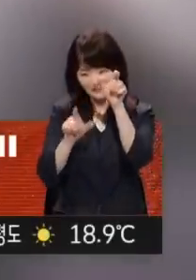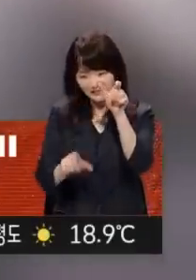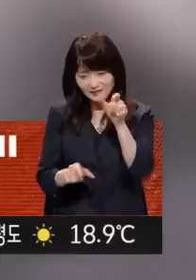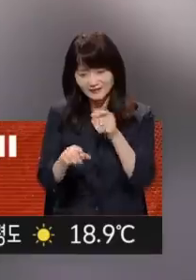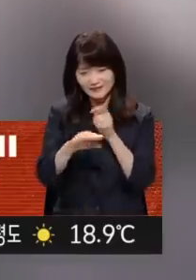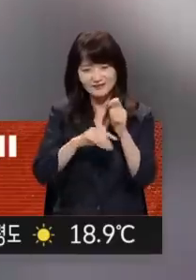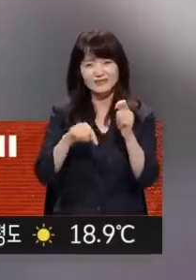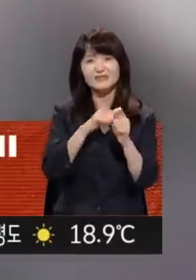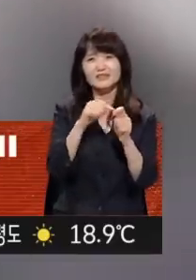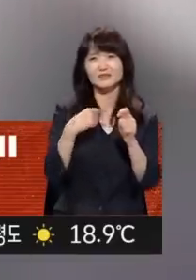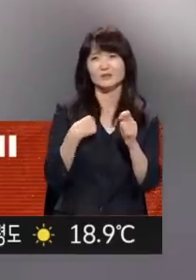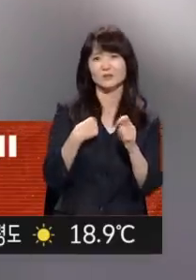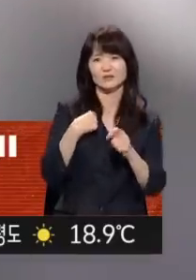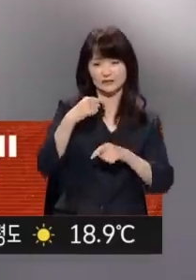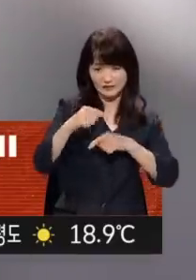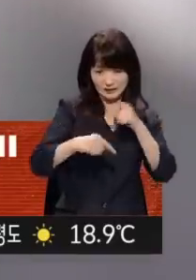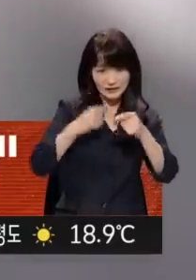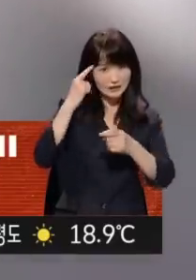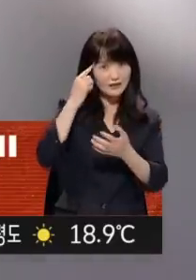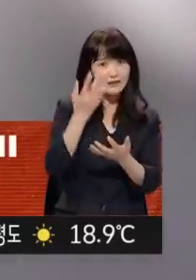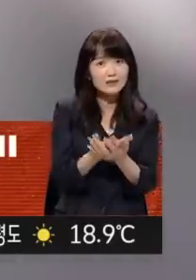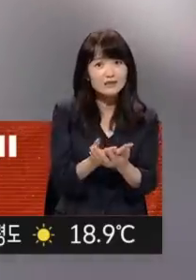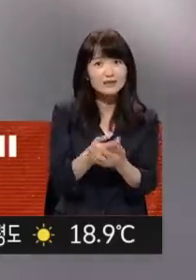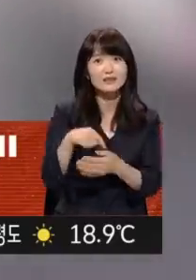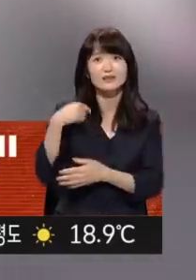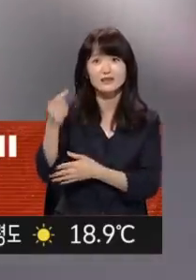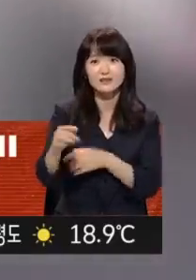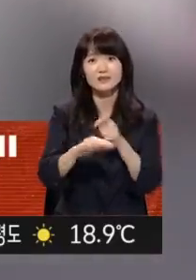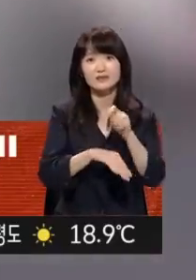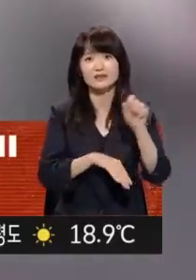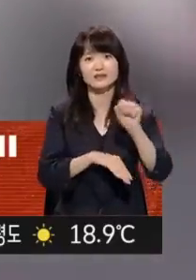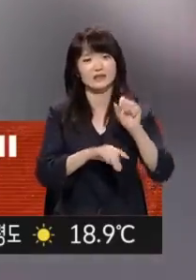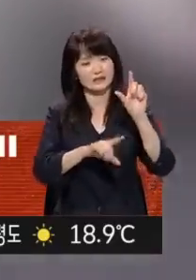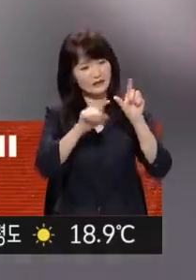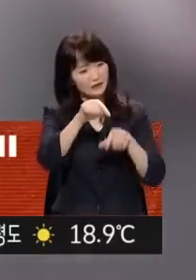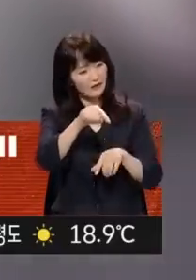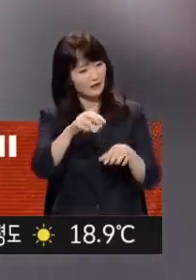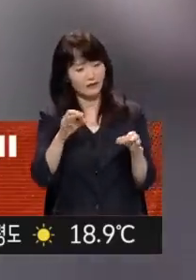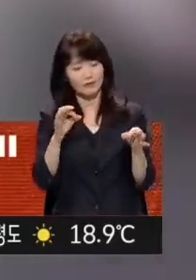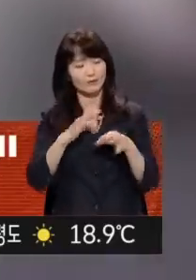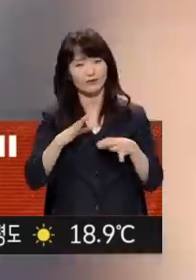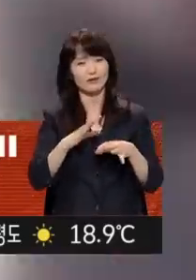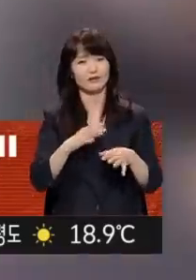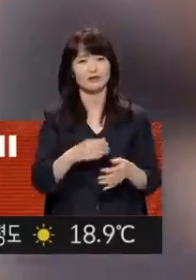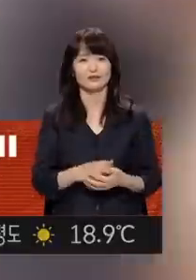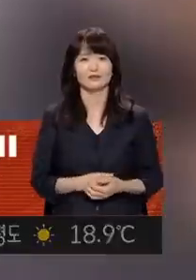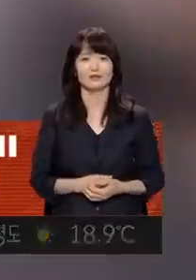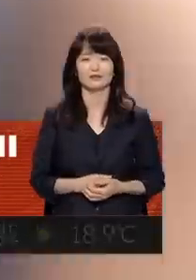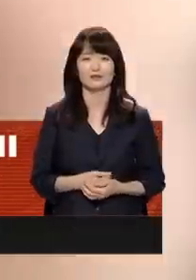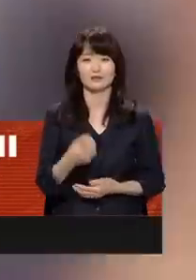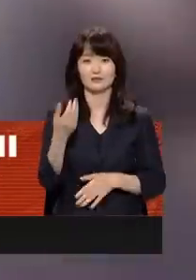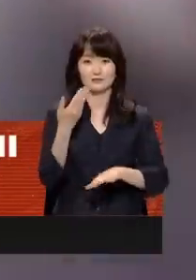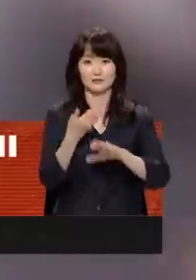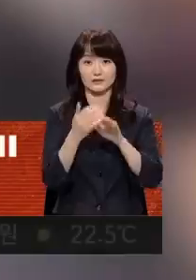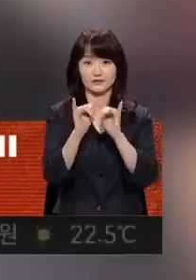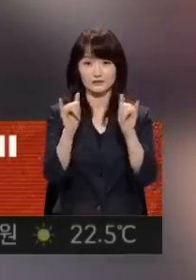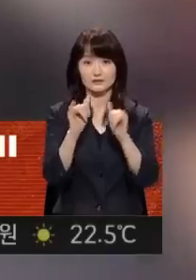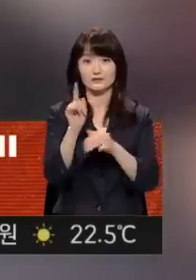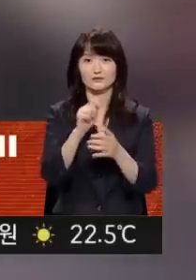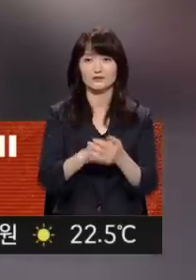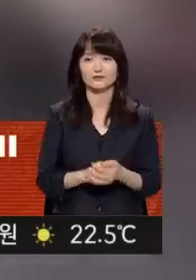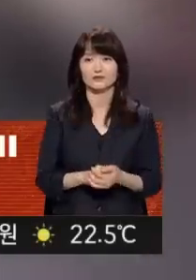택시에서 옷을 갈아입는이 모습도 충분히 충격적인데 그 이후에 택시기사 태도에도 한 번 더 놀랄 수밖에 없었습니다 또 다른 누리꾼들은요